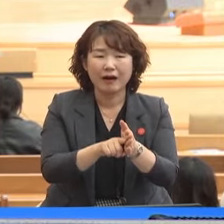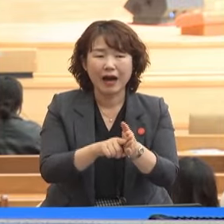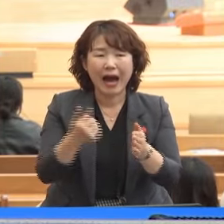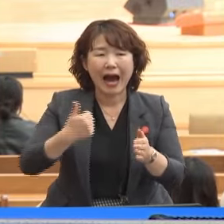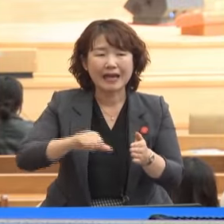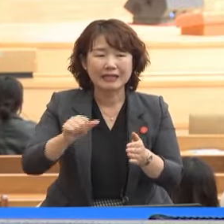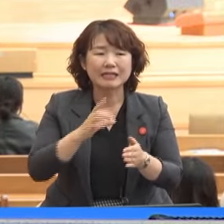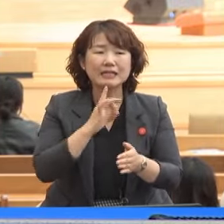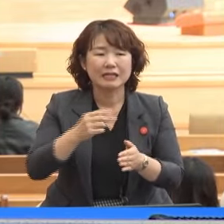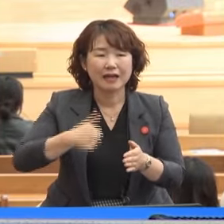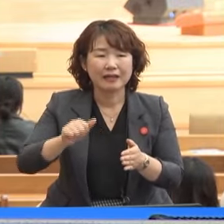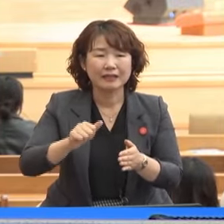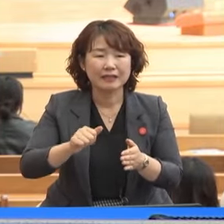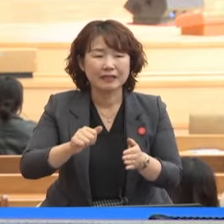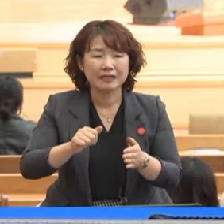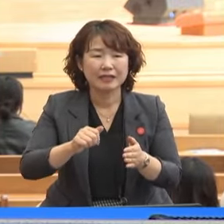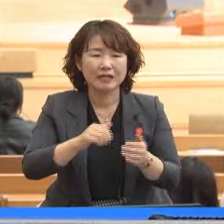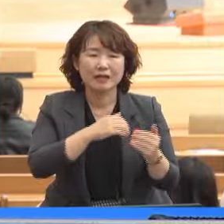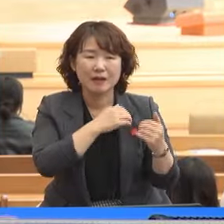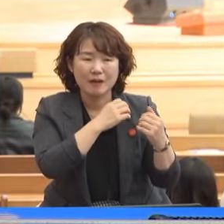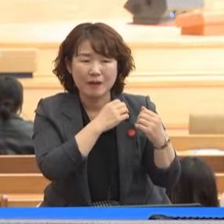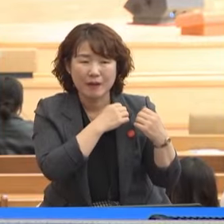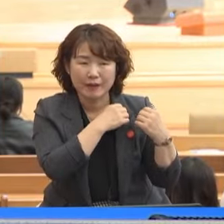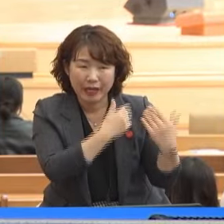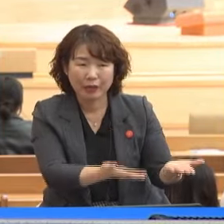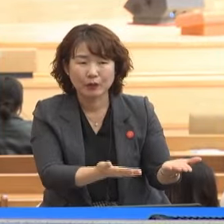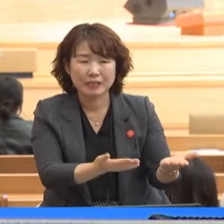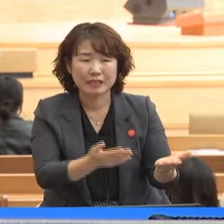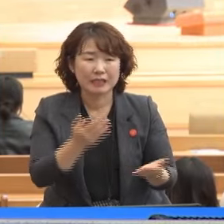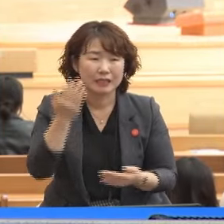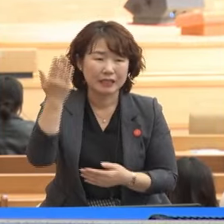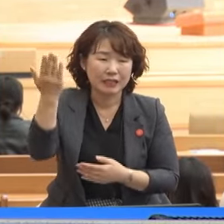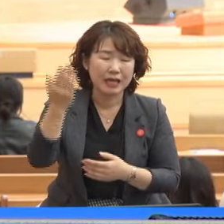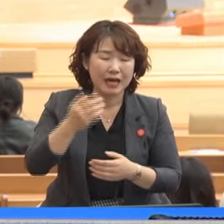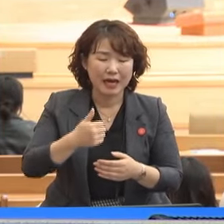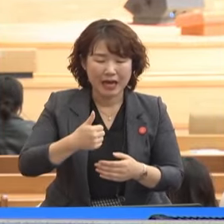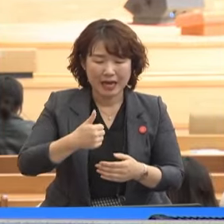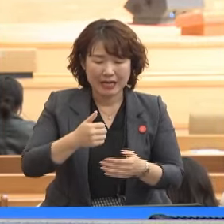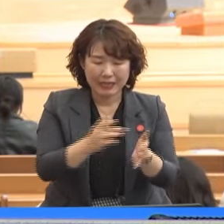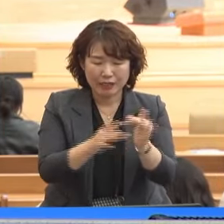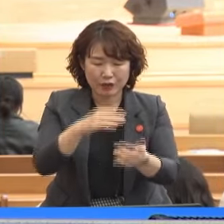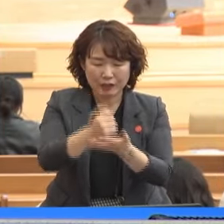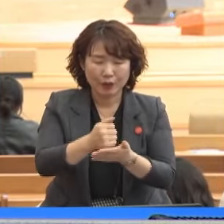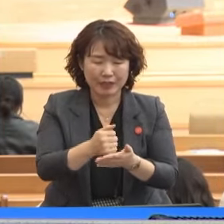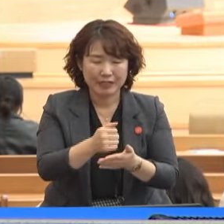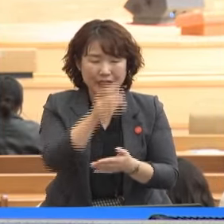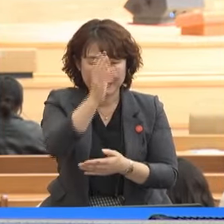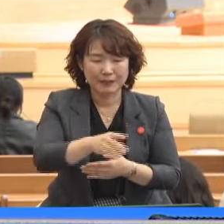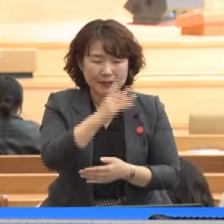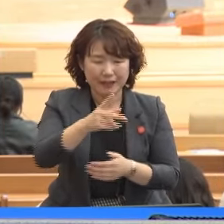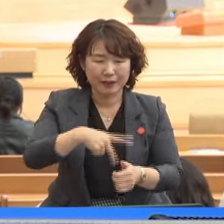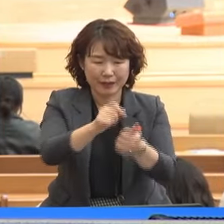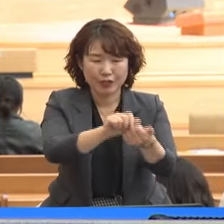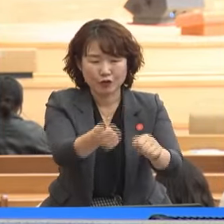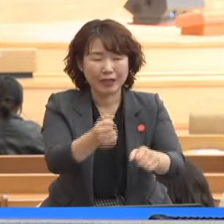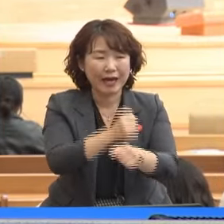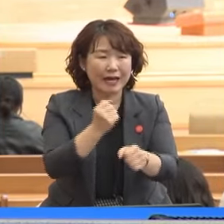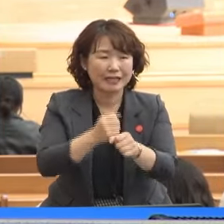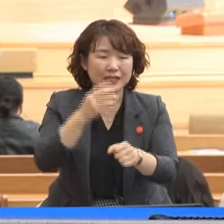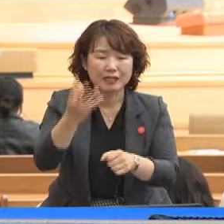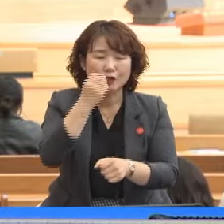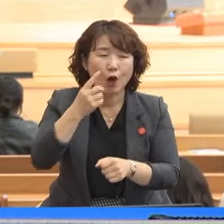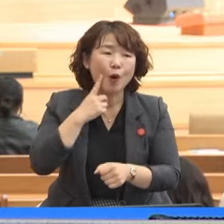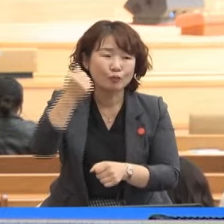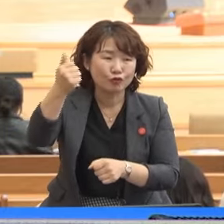내놓으신 자신의 아들을 십자가에 피를 철철 쏟도록 내놓으신 그 성부 하나님 아버지